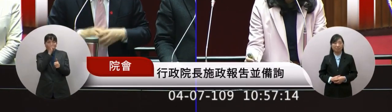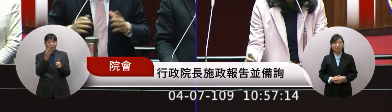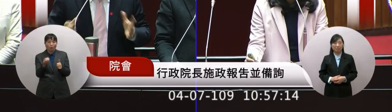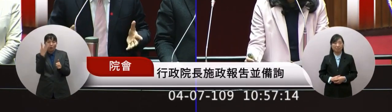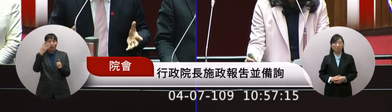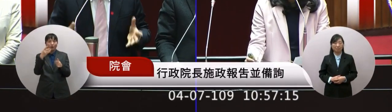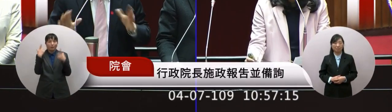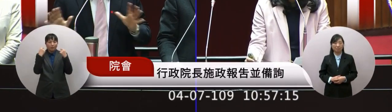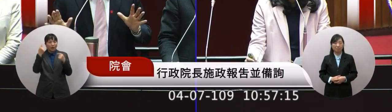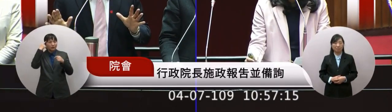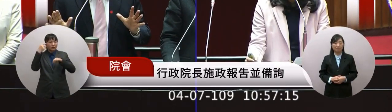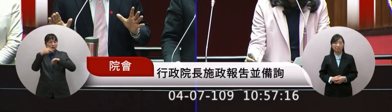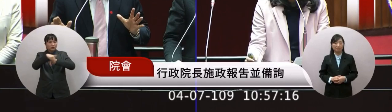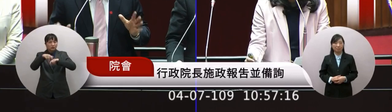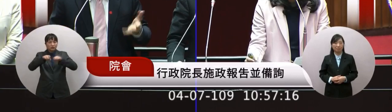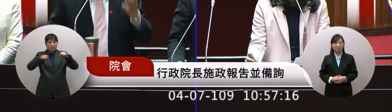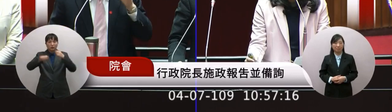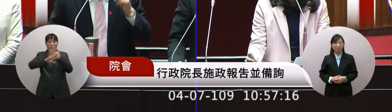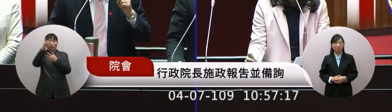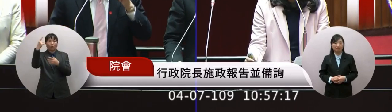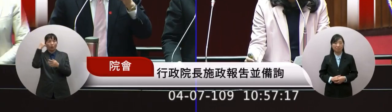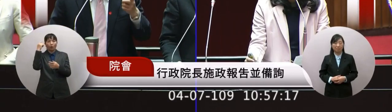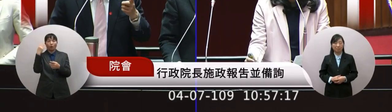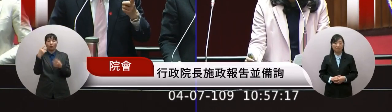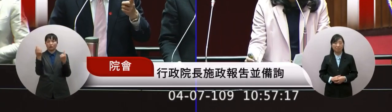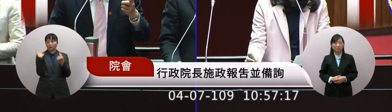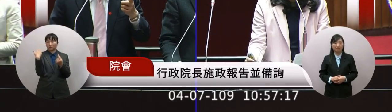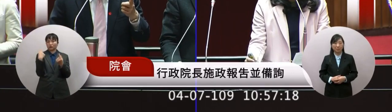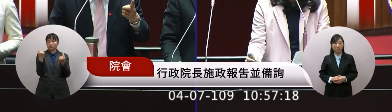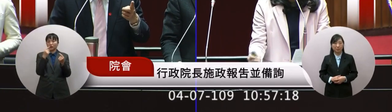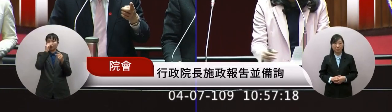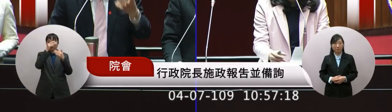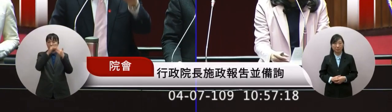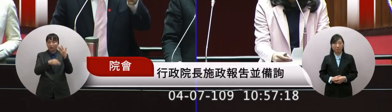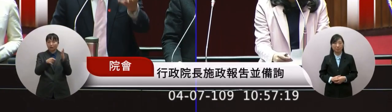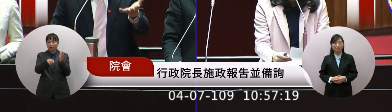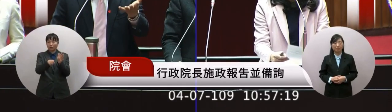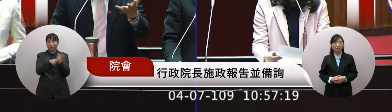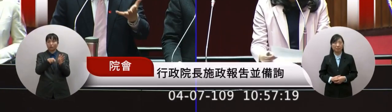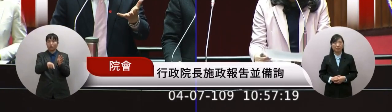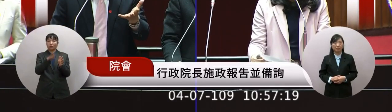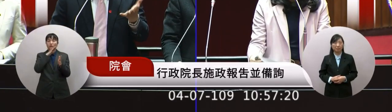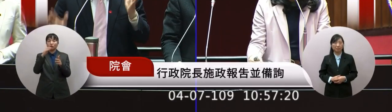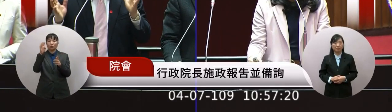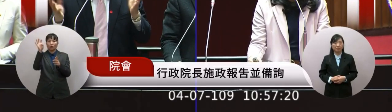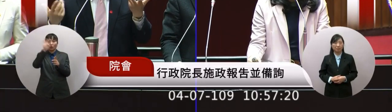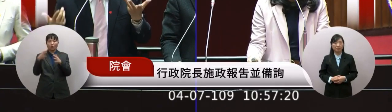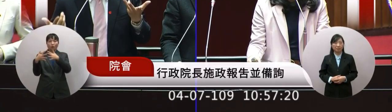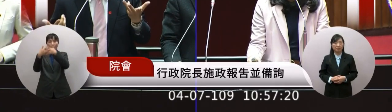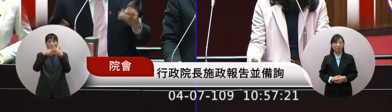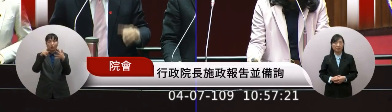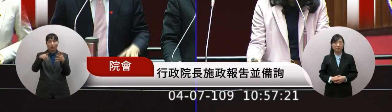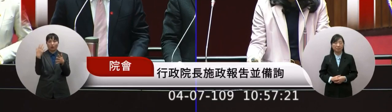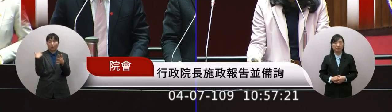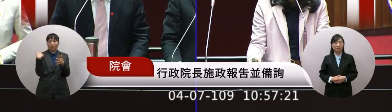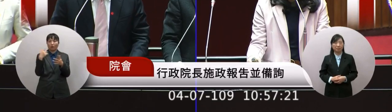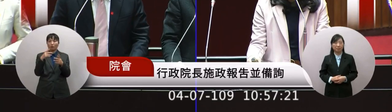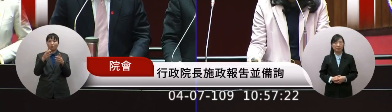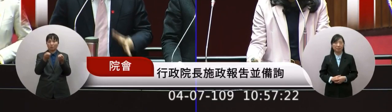出原先各国的预期。比如当初特别条例时，这个欧美的疫情都没有现